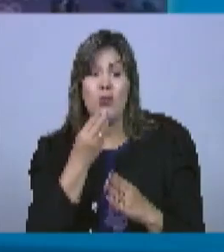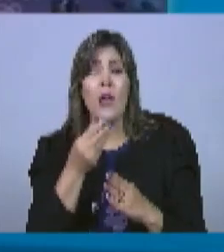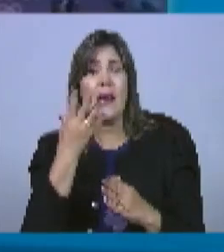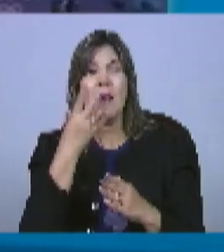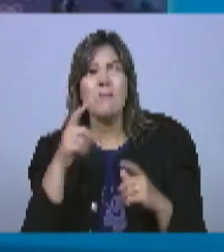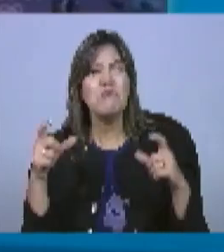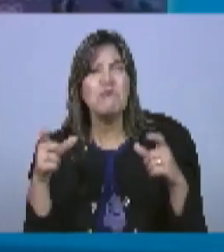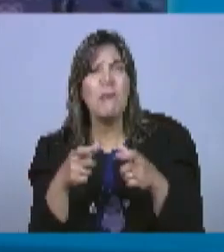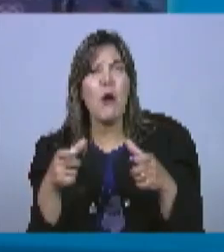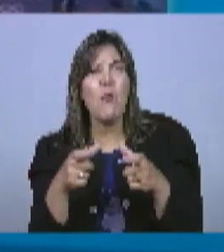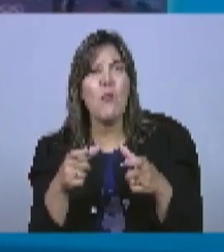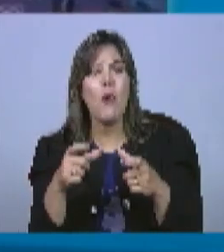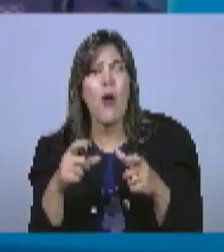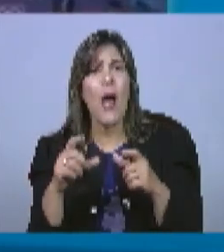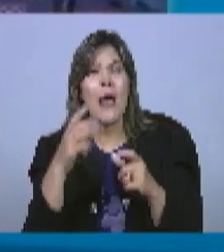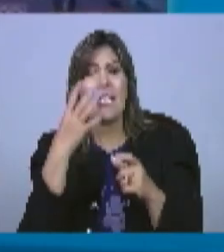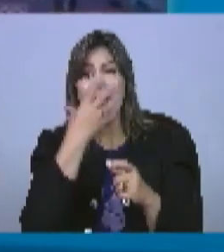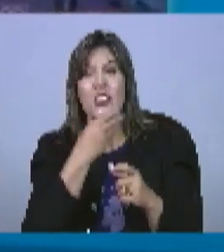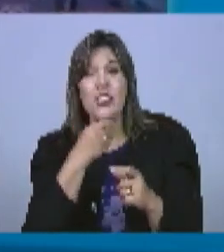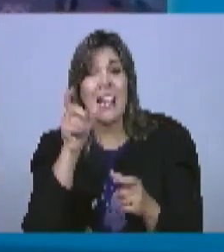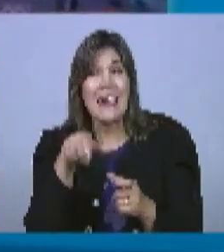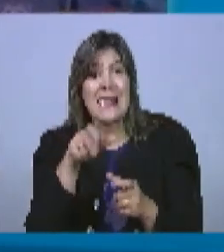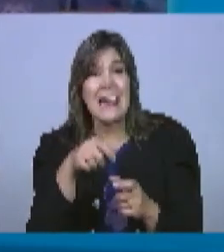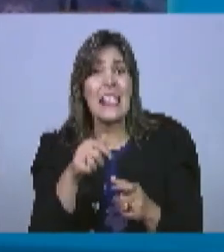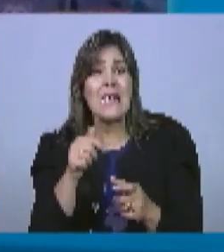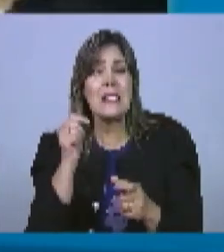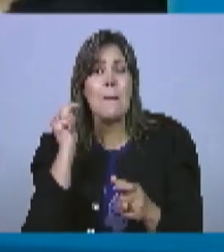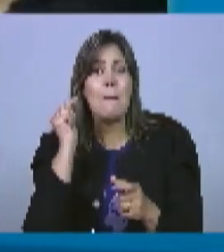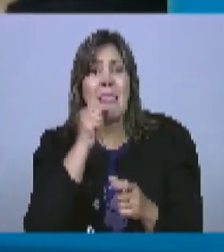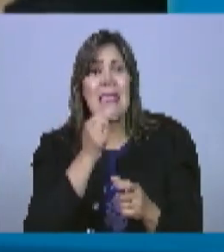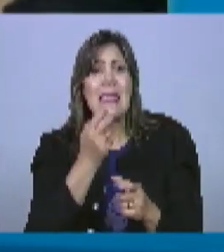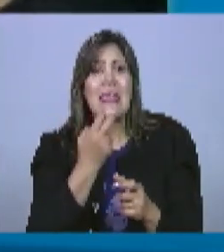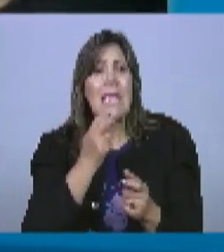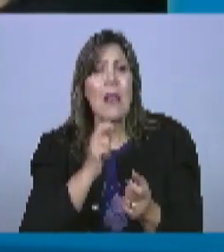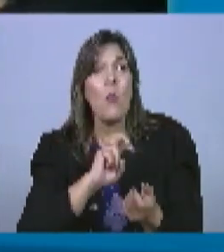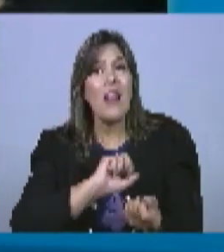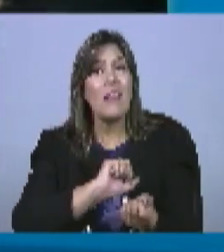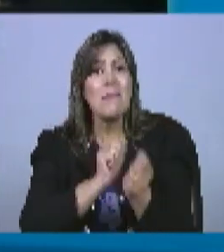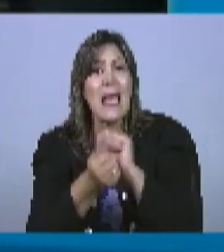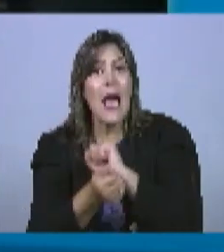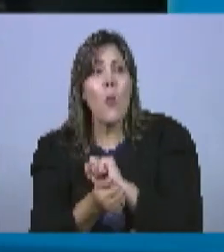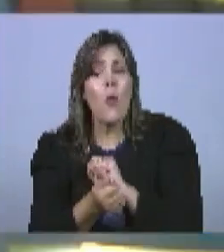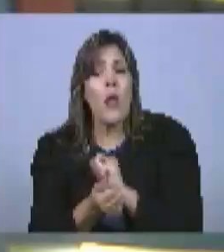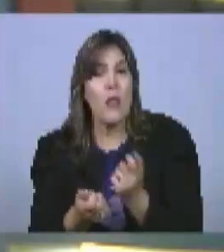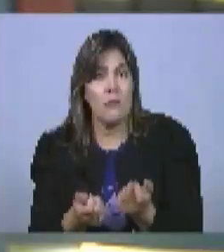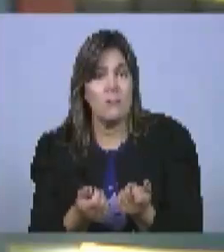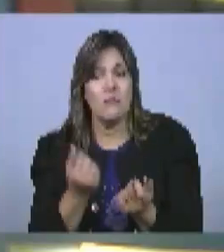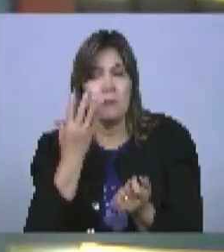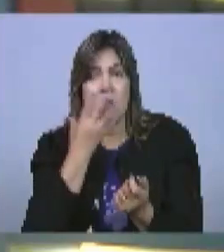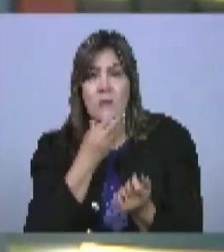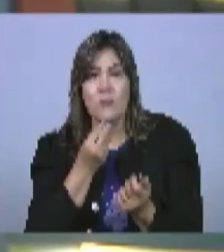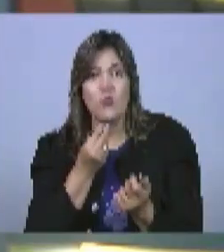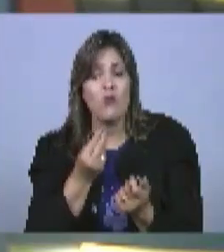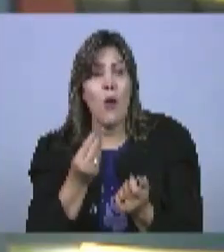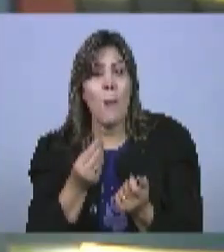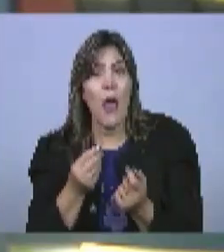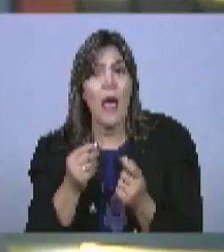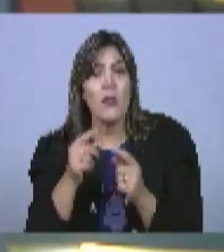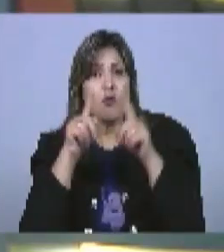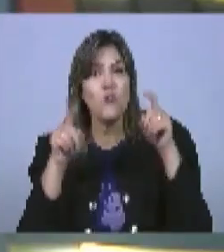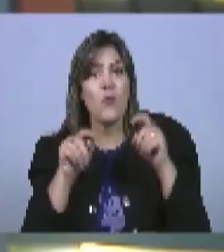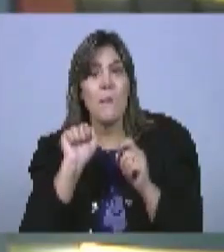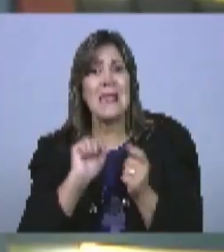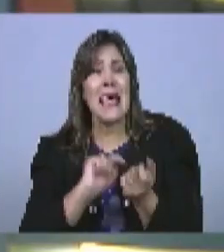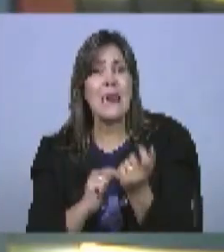مجموعه من المتحولين جنسيا مشهد العشاء الاخير اول